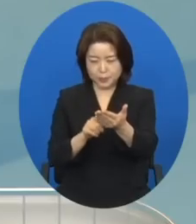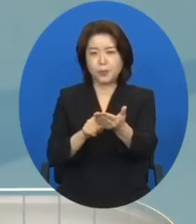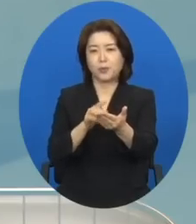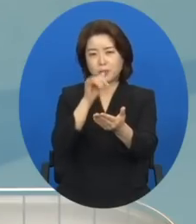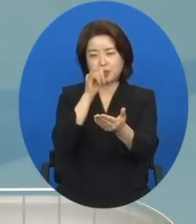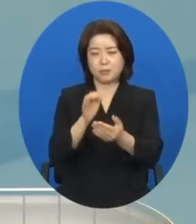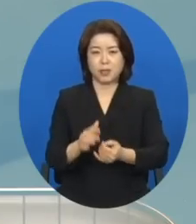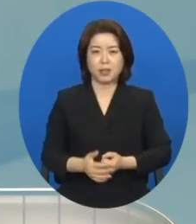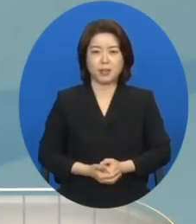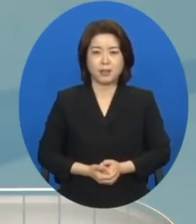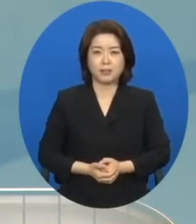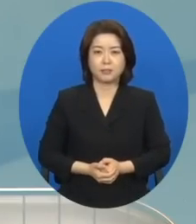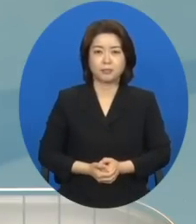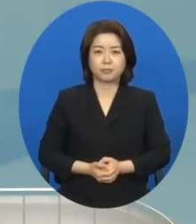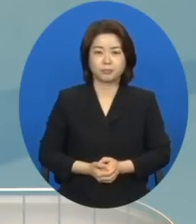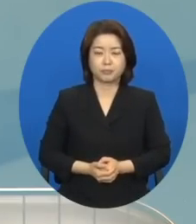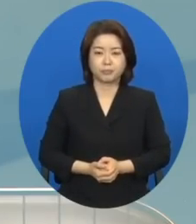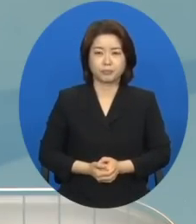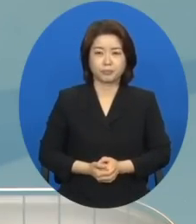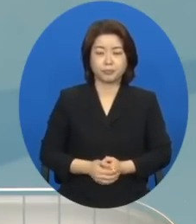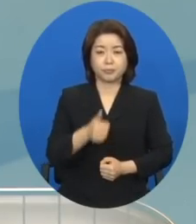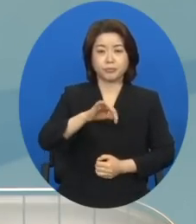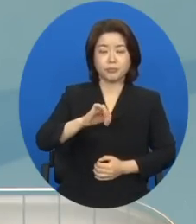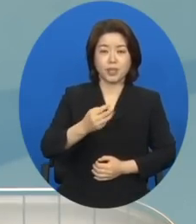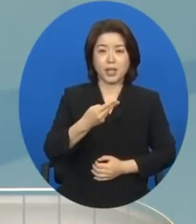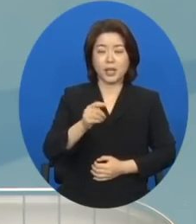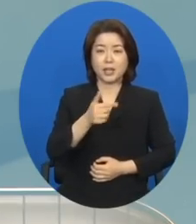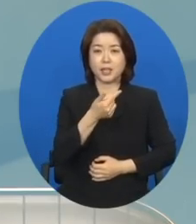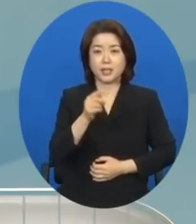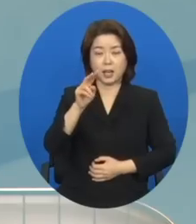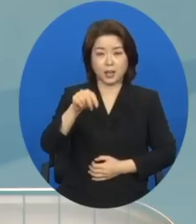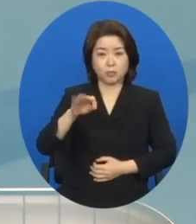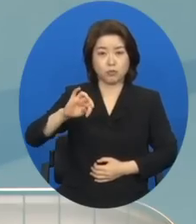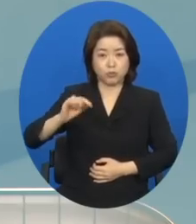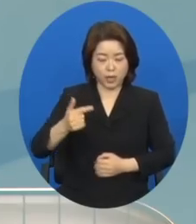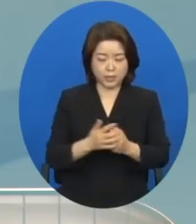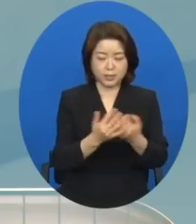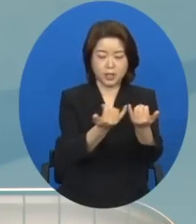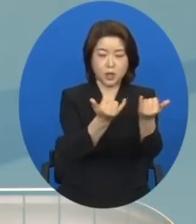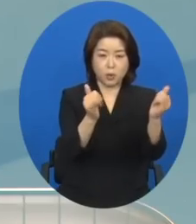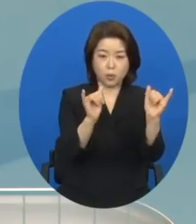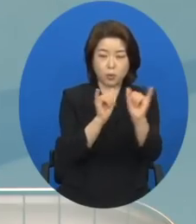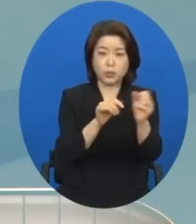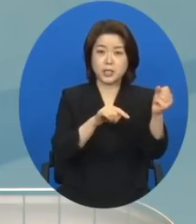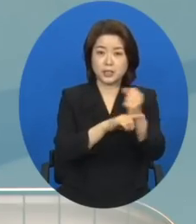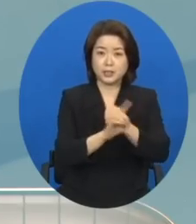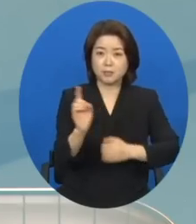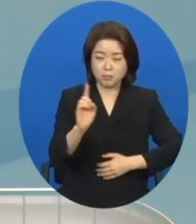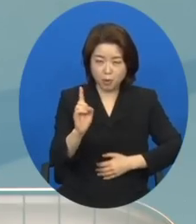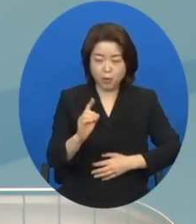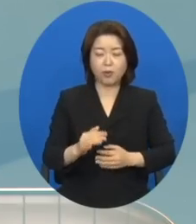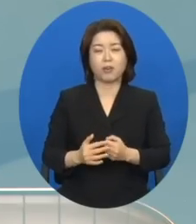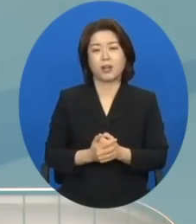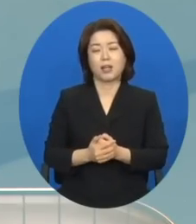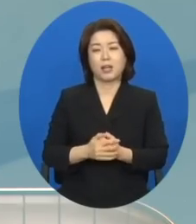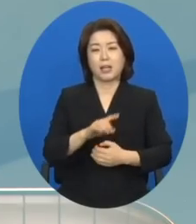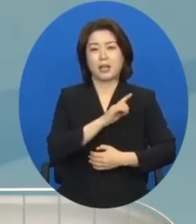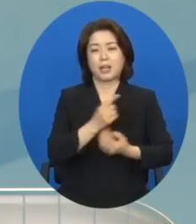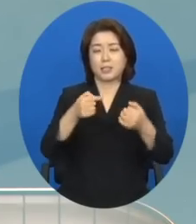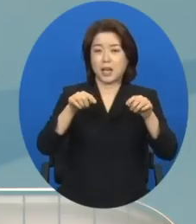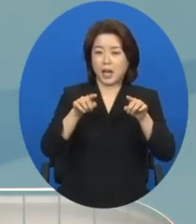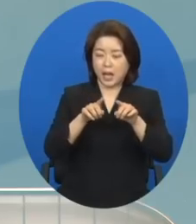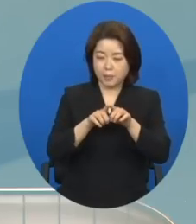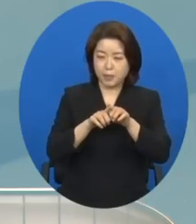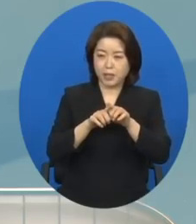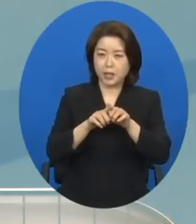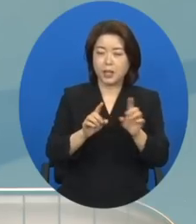부분입니다. 헨리 나우웬이라는 분이 공동체를 이렇게 정의를 했습니다. 공동체란 가장 함께